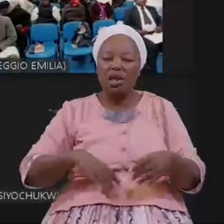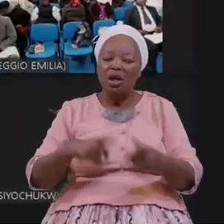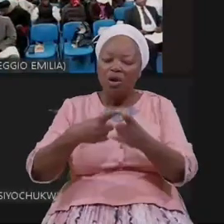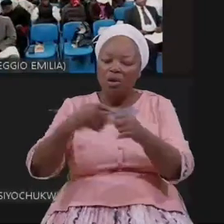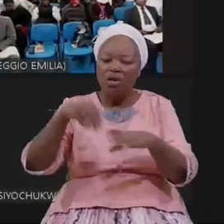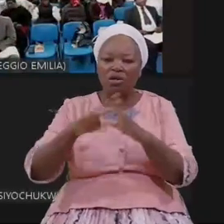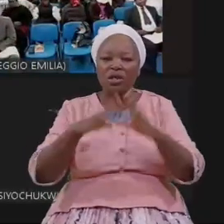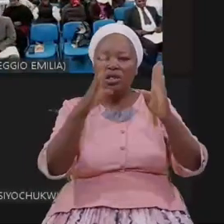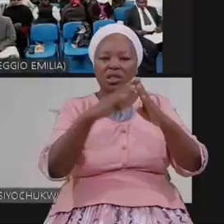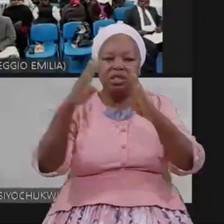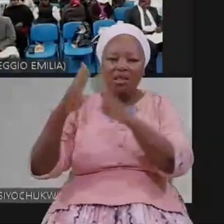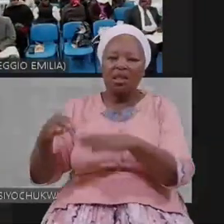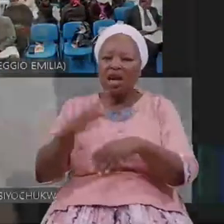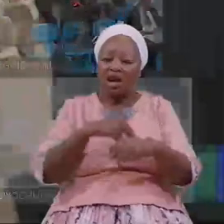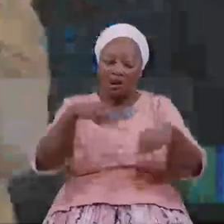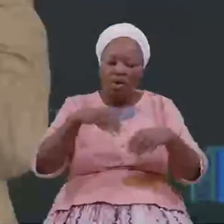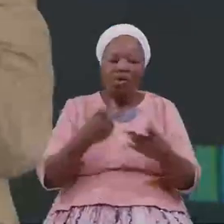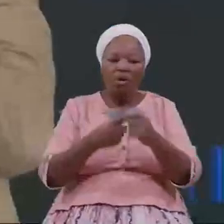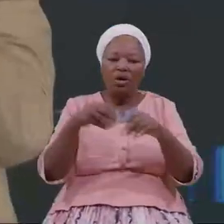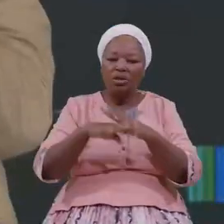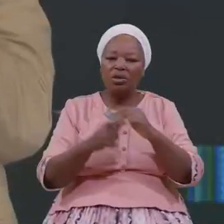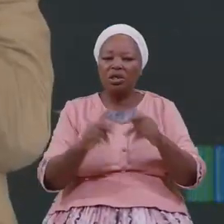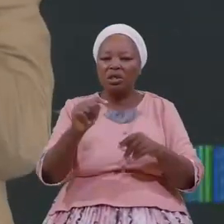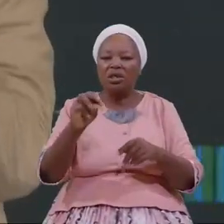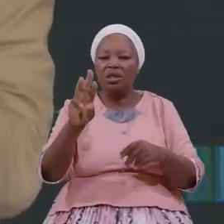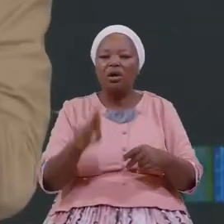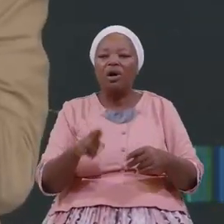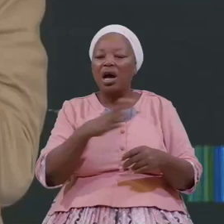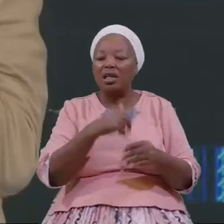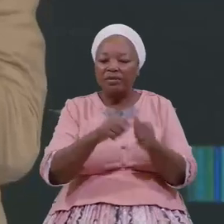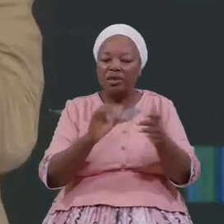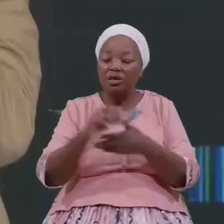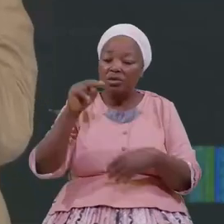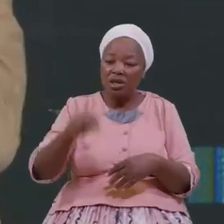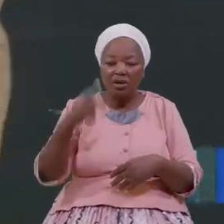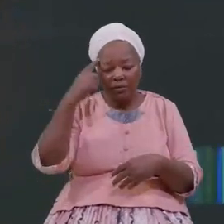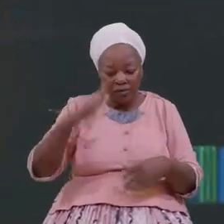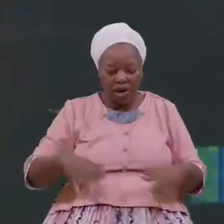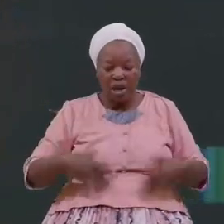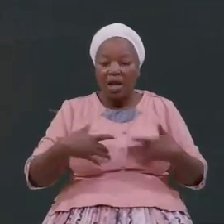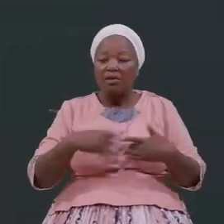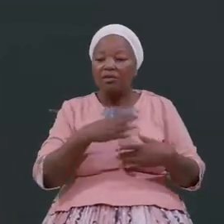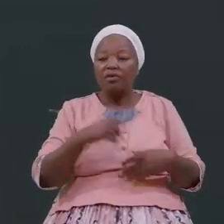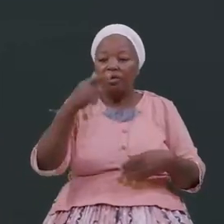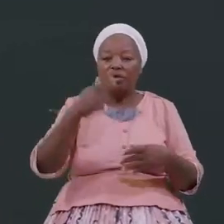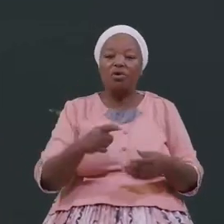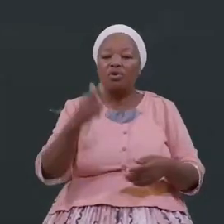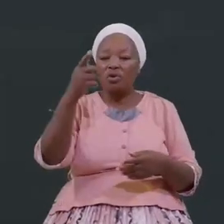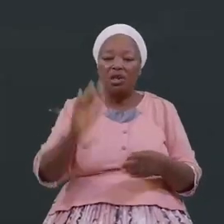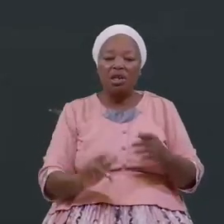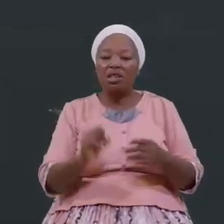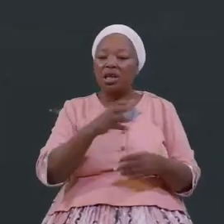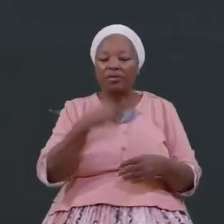aller à cette sûreté, à cette tour. Et tout ce dont vous aurez besoin pour la vie, pour la piété, pour la terre, pour le